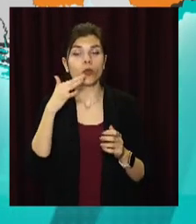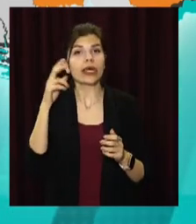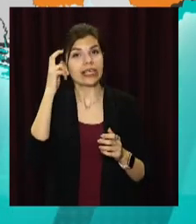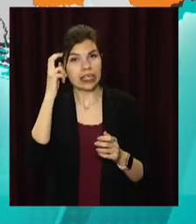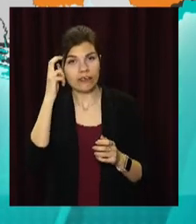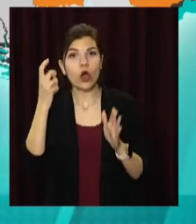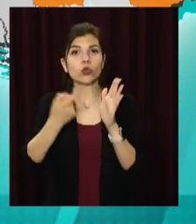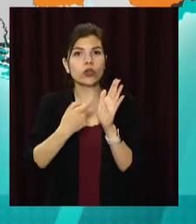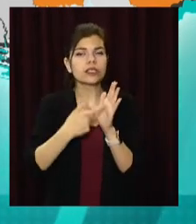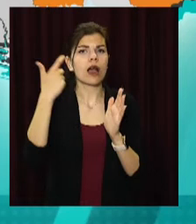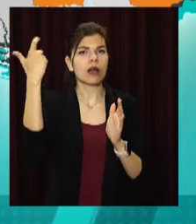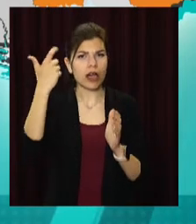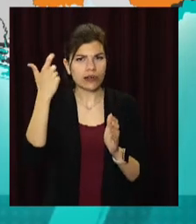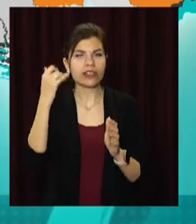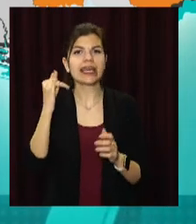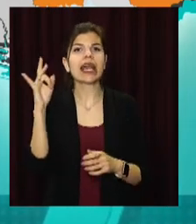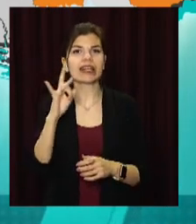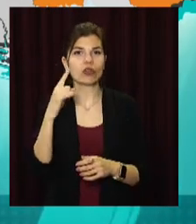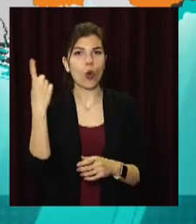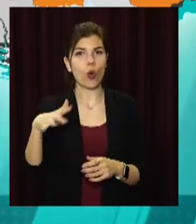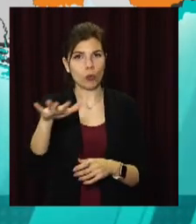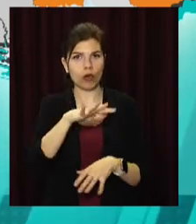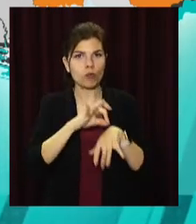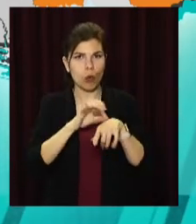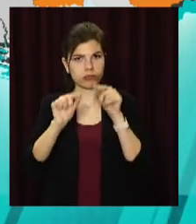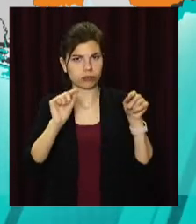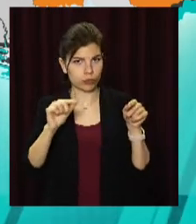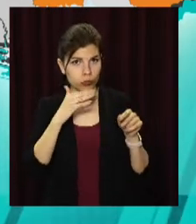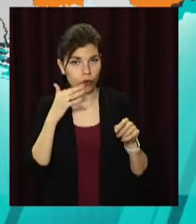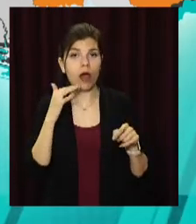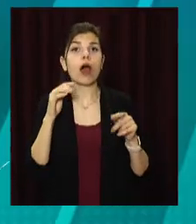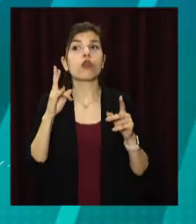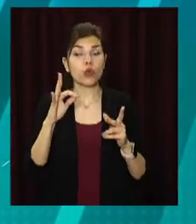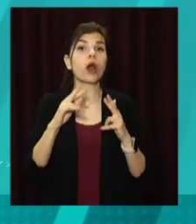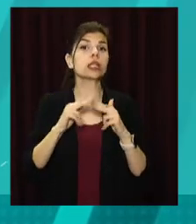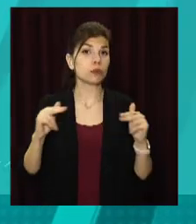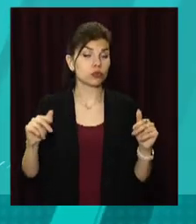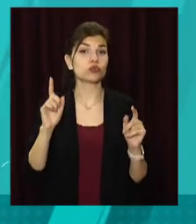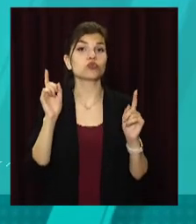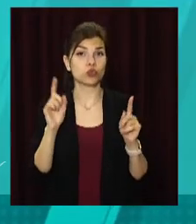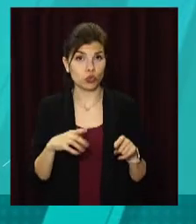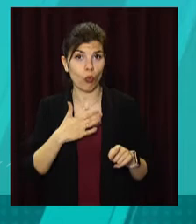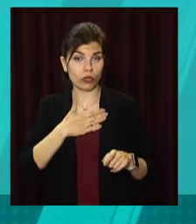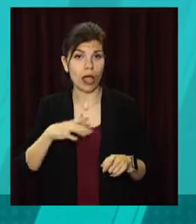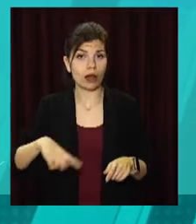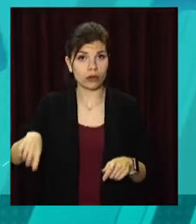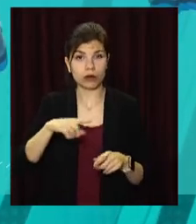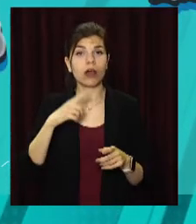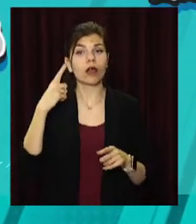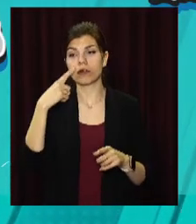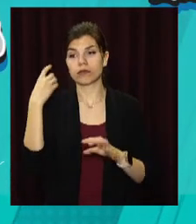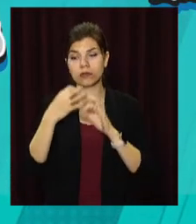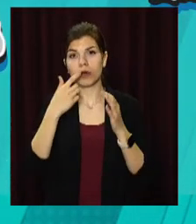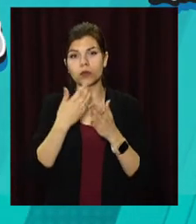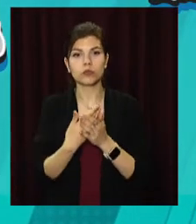а також Донецька, Харківська та Рівненська області. А також Дніпропетровщина у нашому регіоні. За минулу добу виявили